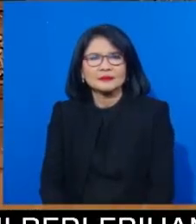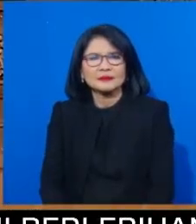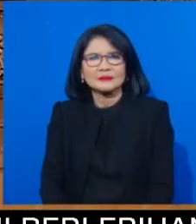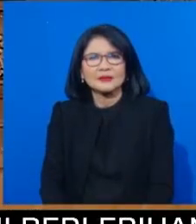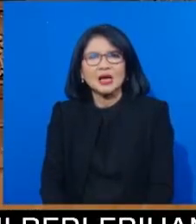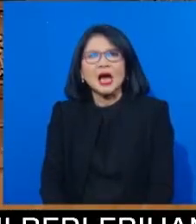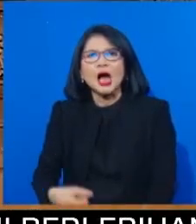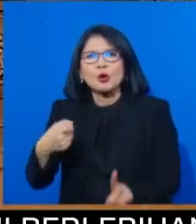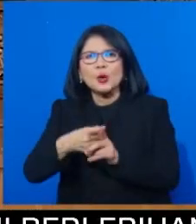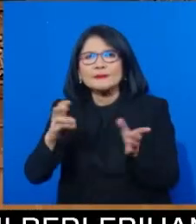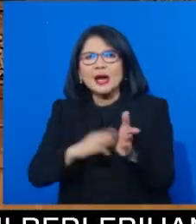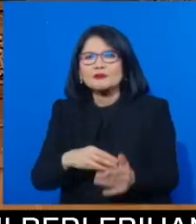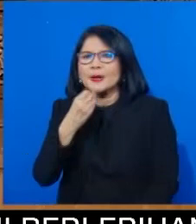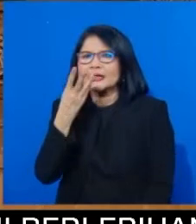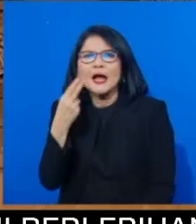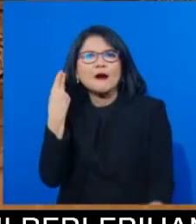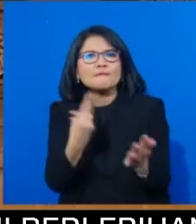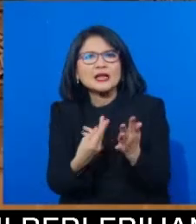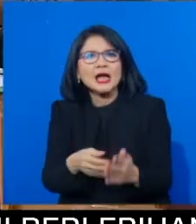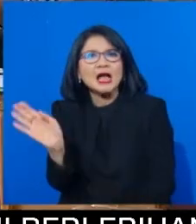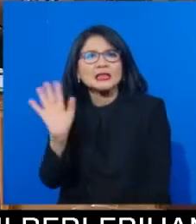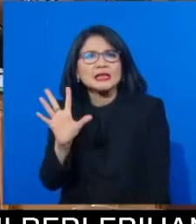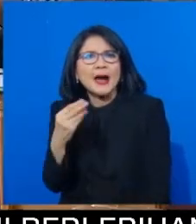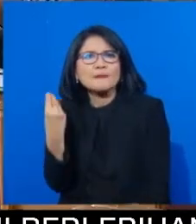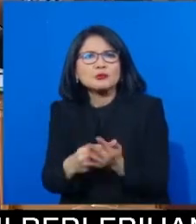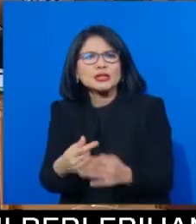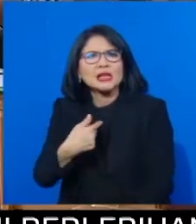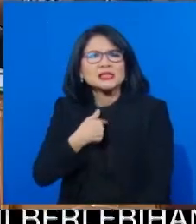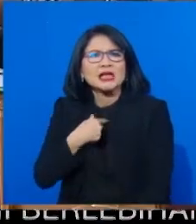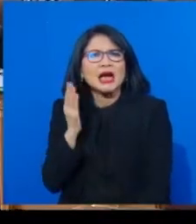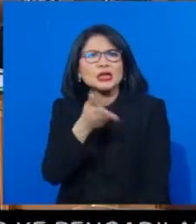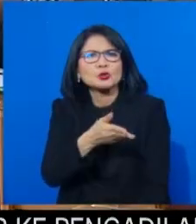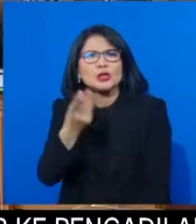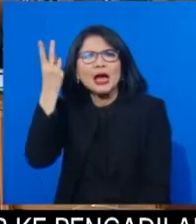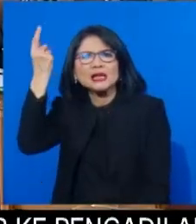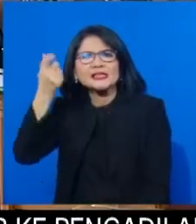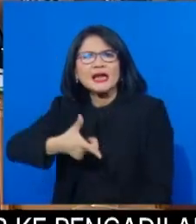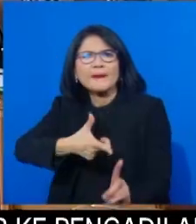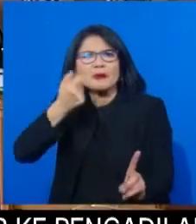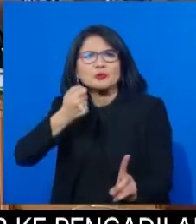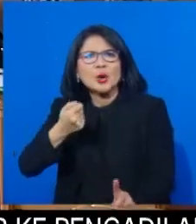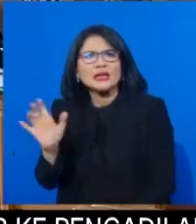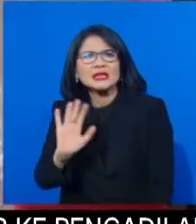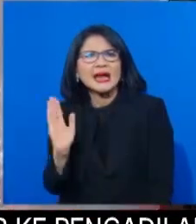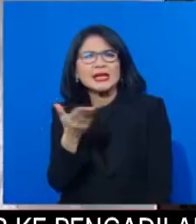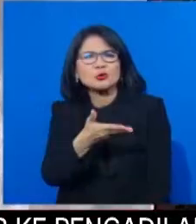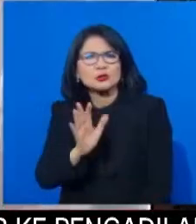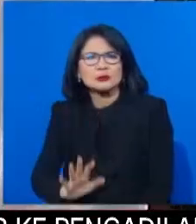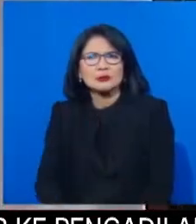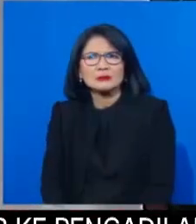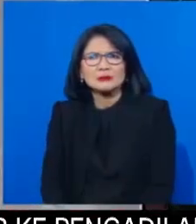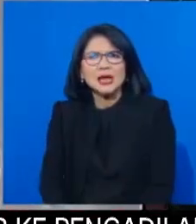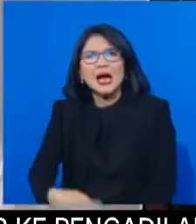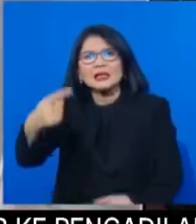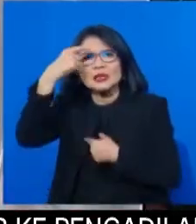Ma'ruf berdalil, fakta persidangan tidak membuktikan keterlibatan Kuat Ma'ruf dalam perencanaan pembunuhan Brigadir Yosua.